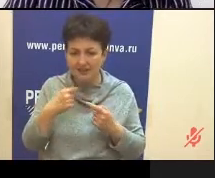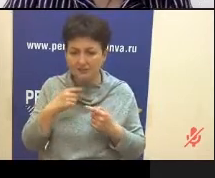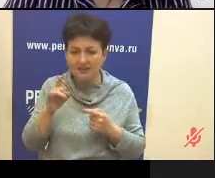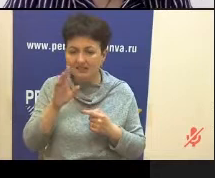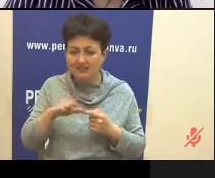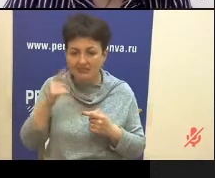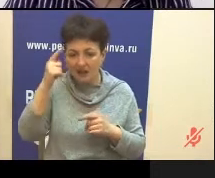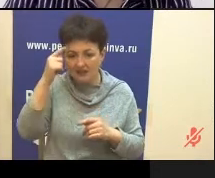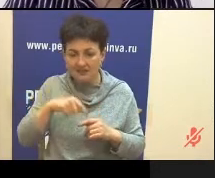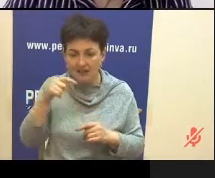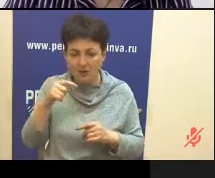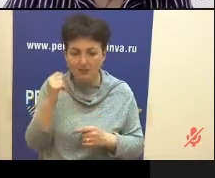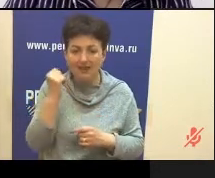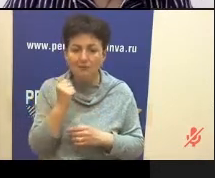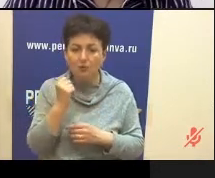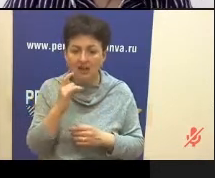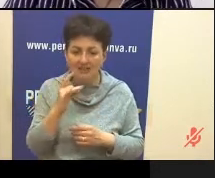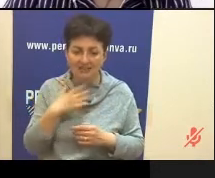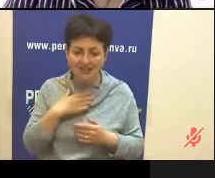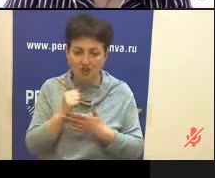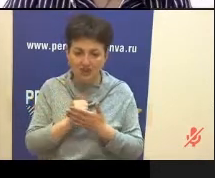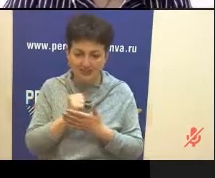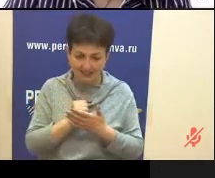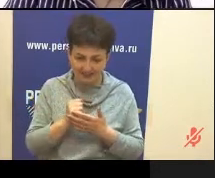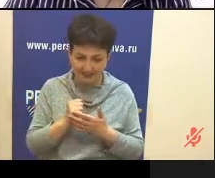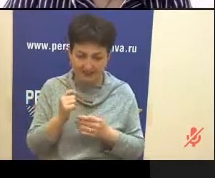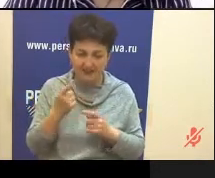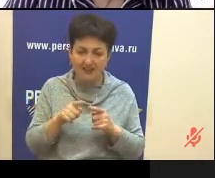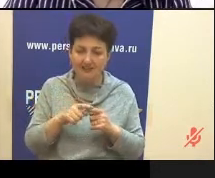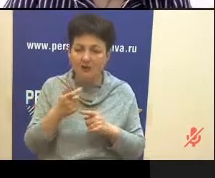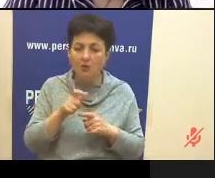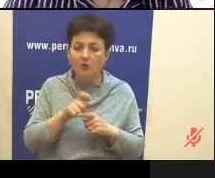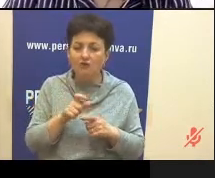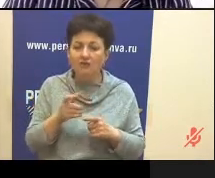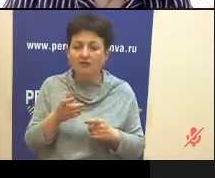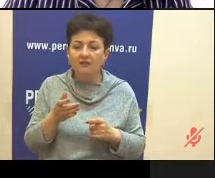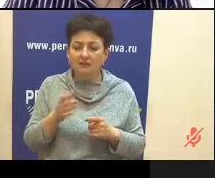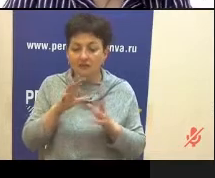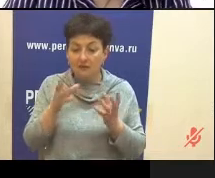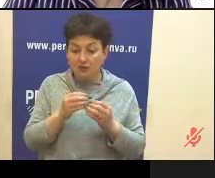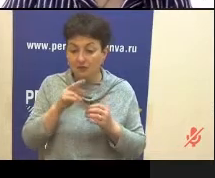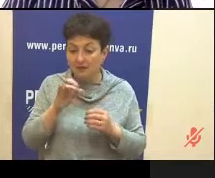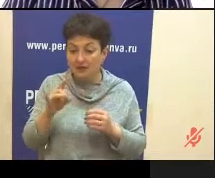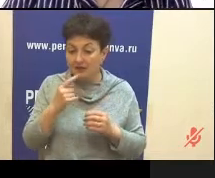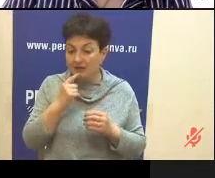с самого начала об этом говорили, мы не всегда осознаем репутационные наши резервы, ресурсы. Это очень... Вообще